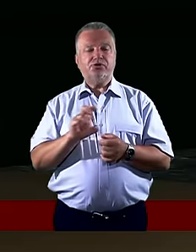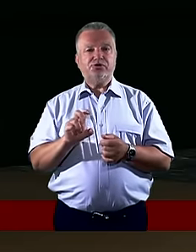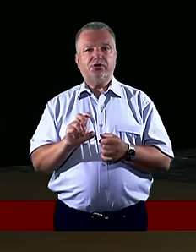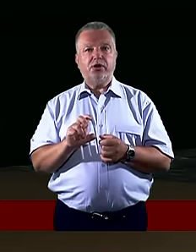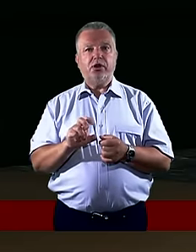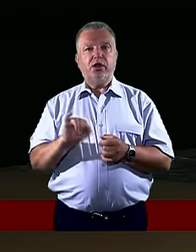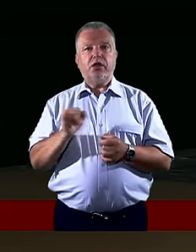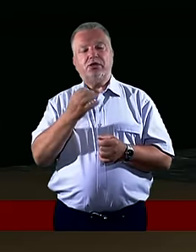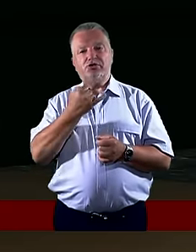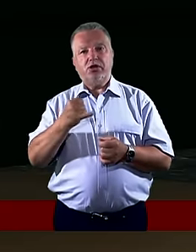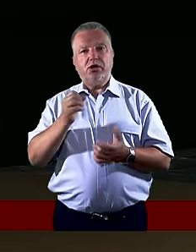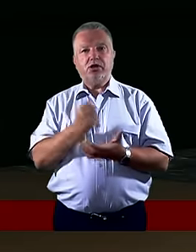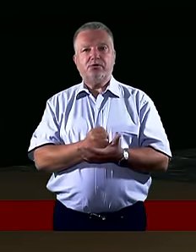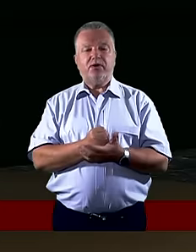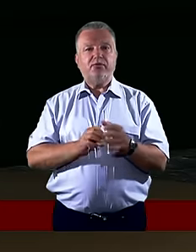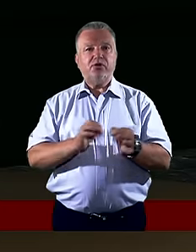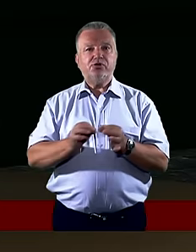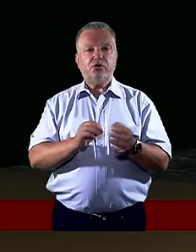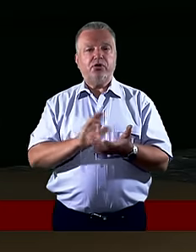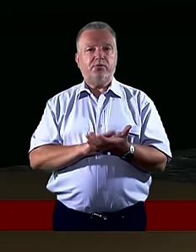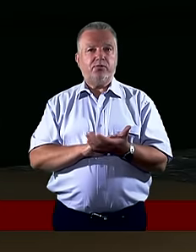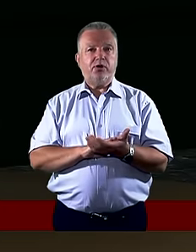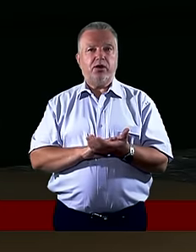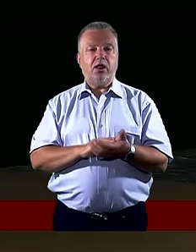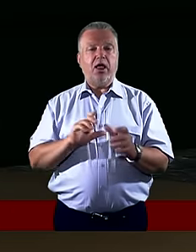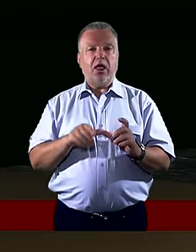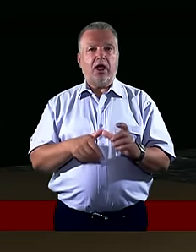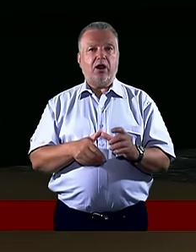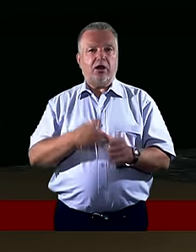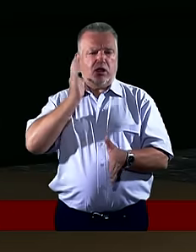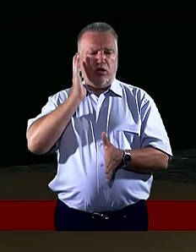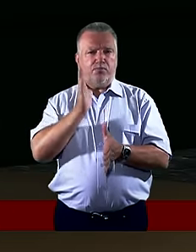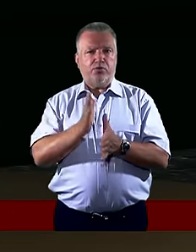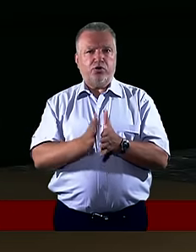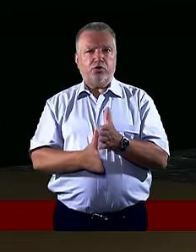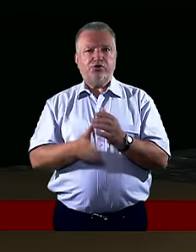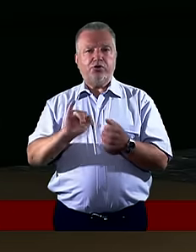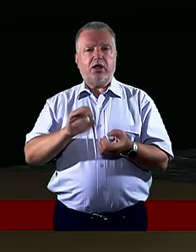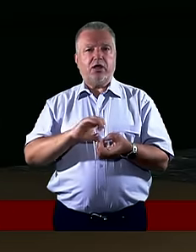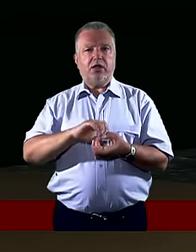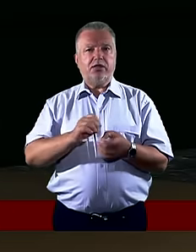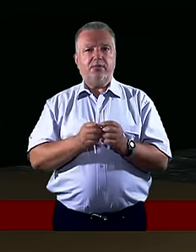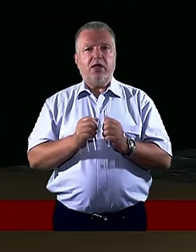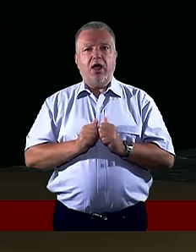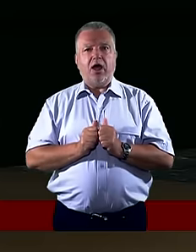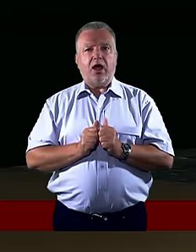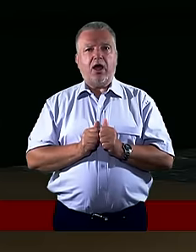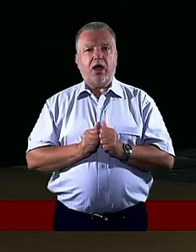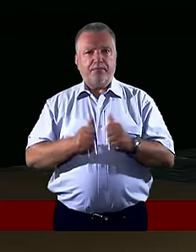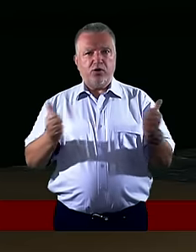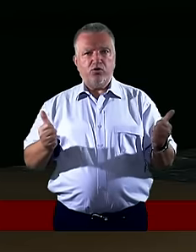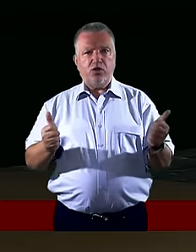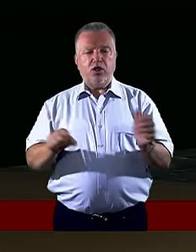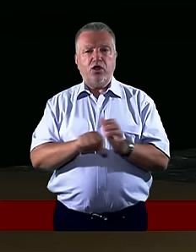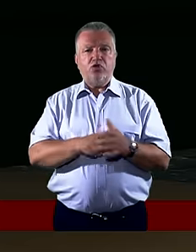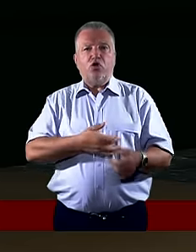Pana Jezusa czy jakichś innych spraw w historii biblijnej, ale wprost jakby apeluje do